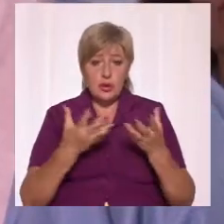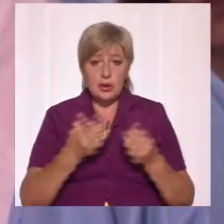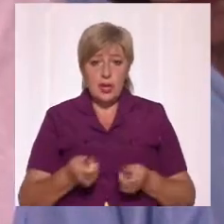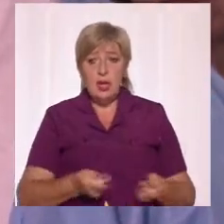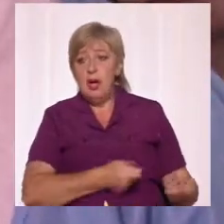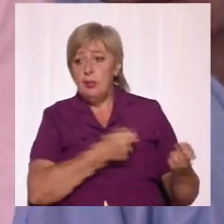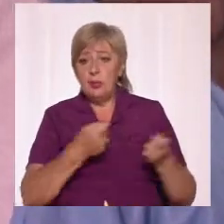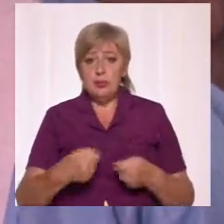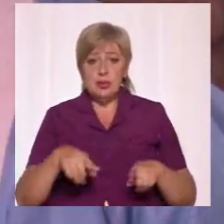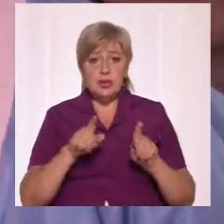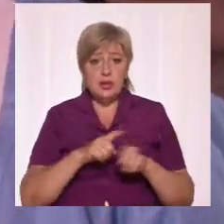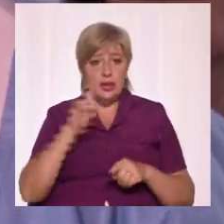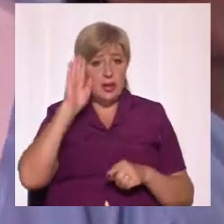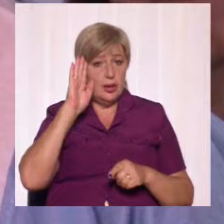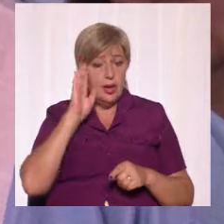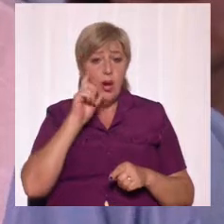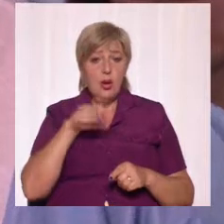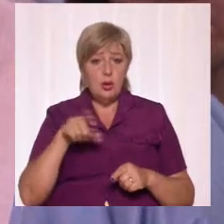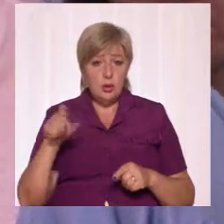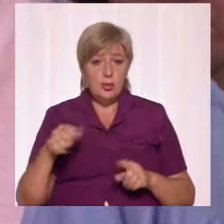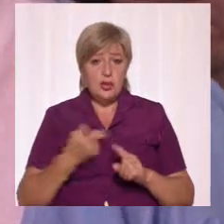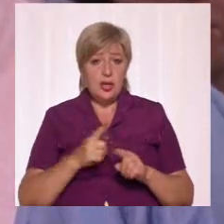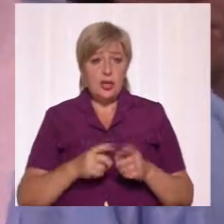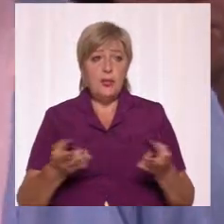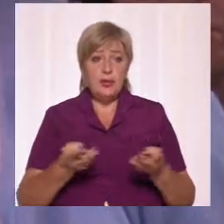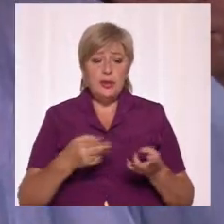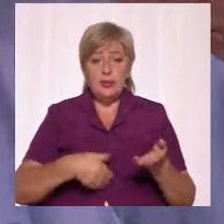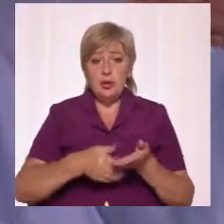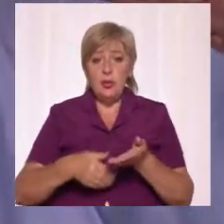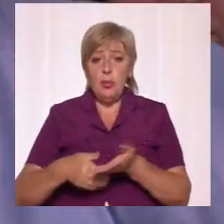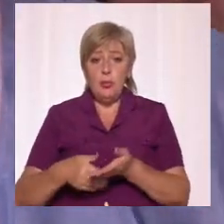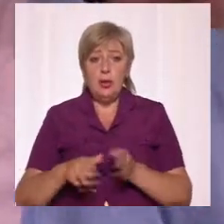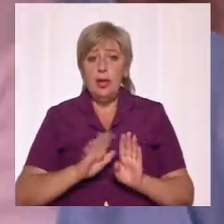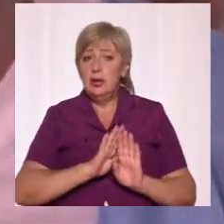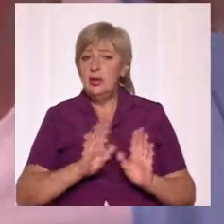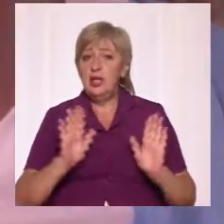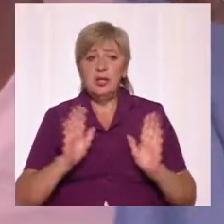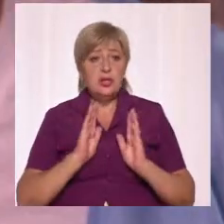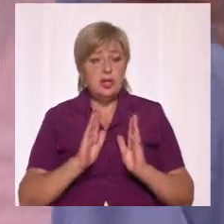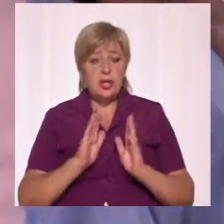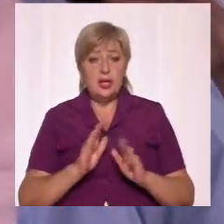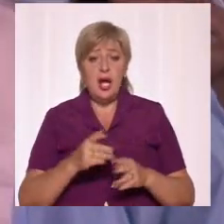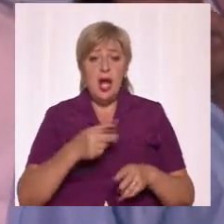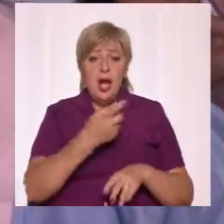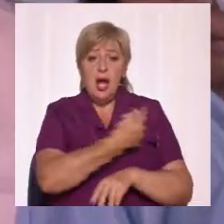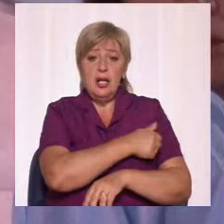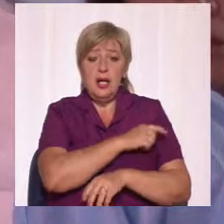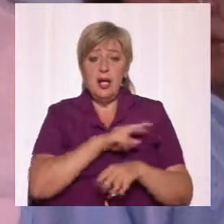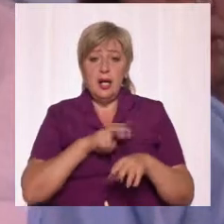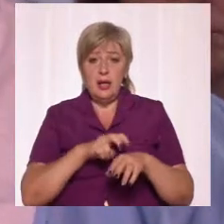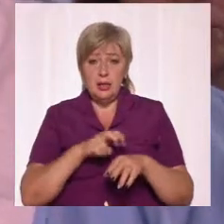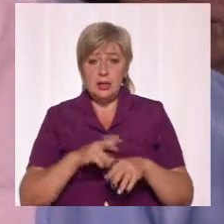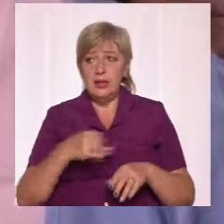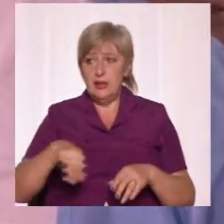місця хлопців, яким потрібна допомога не тільки лікарська, яку пане Сергій робить, блискуче, мені здається, і вся